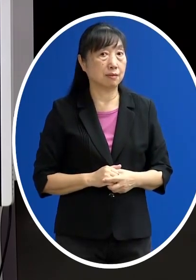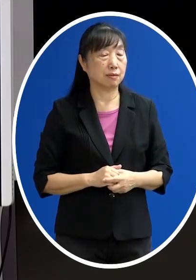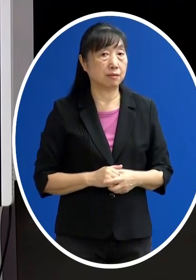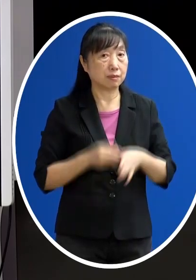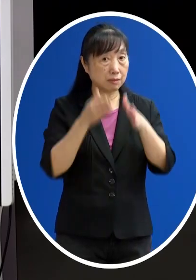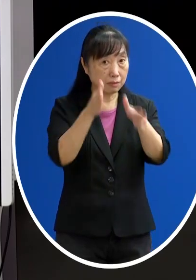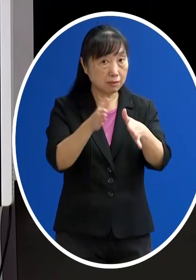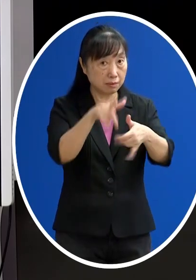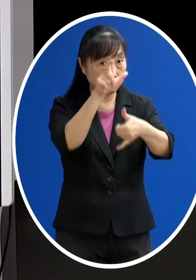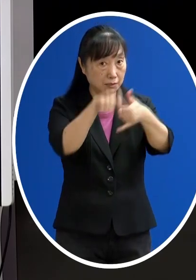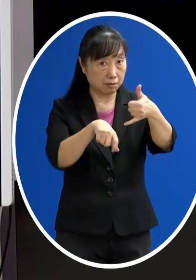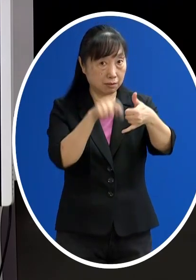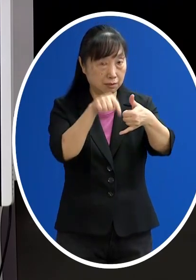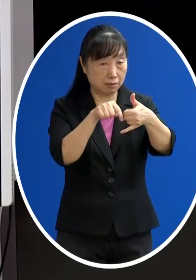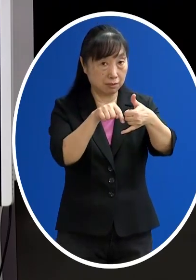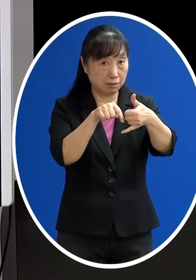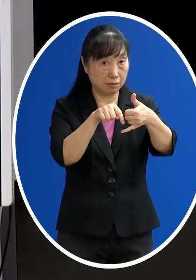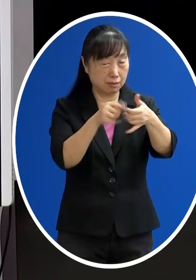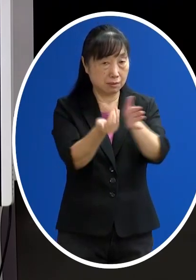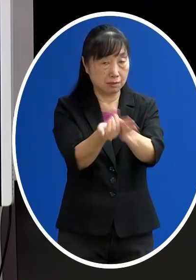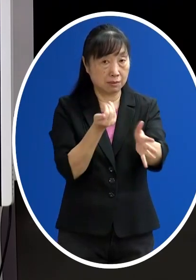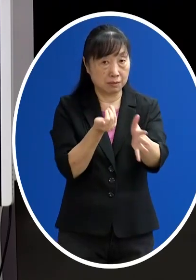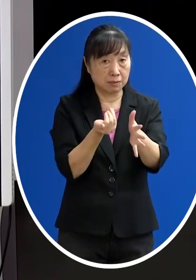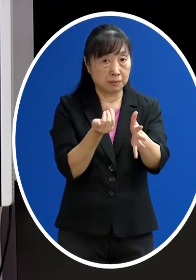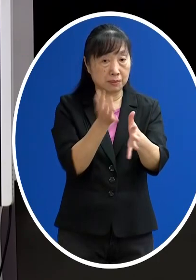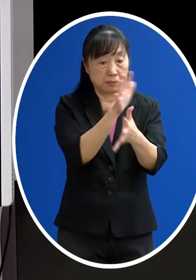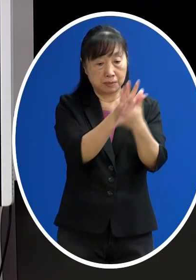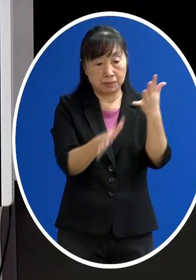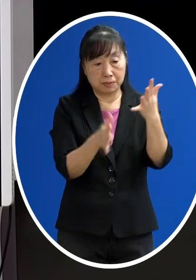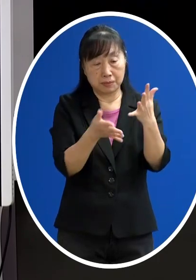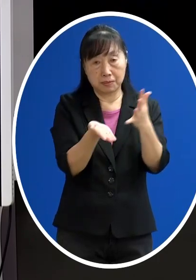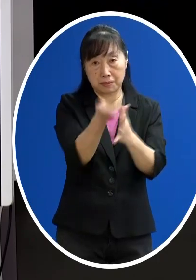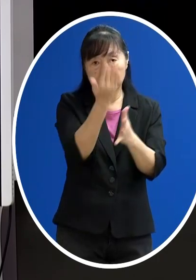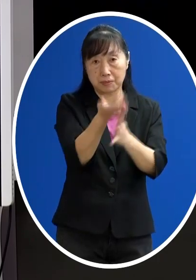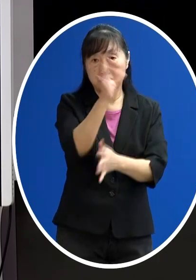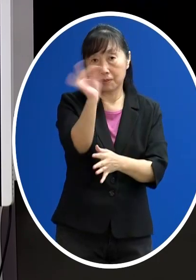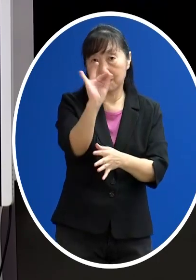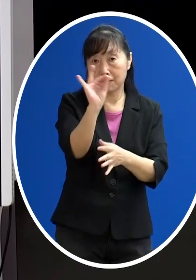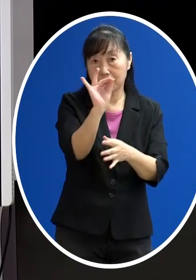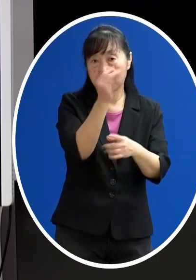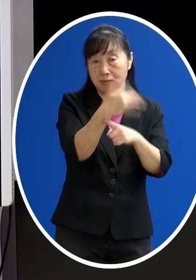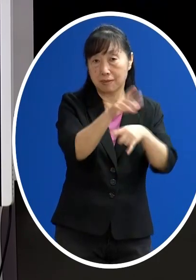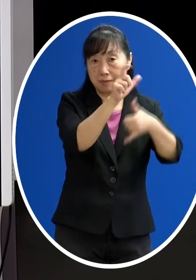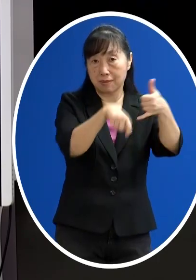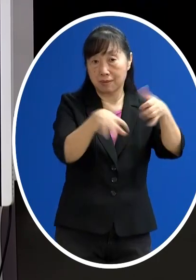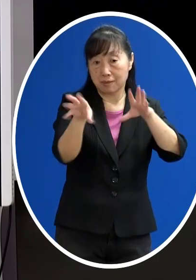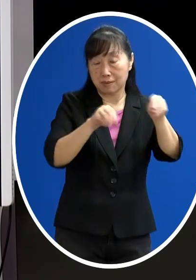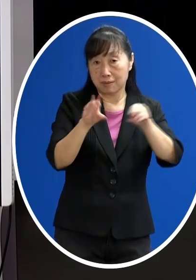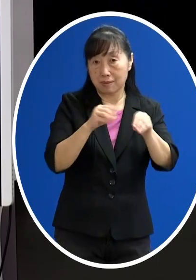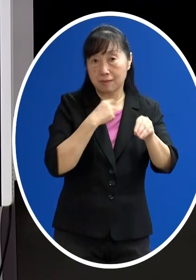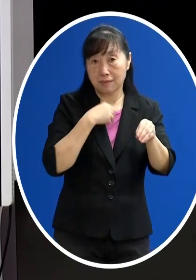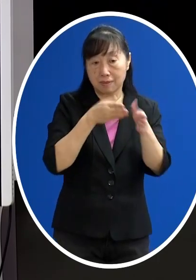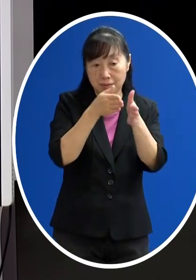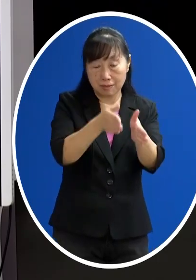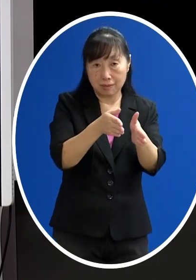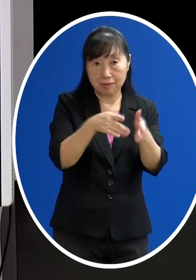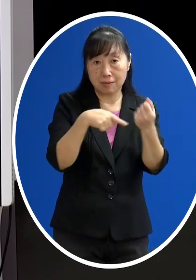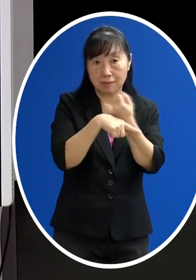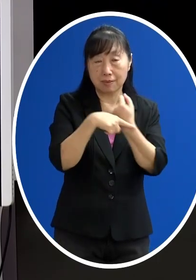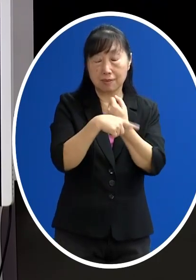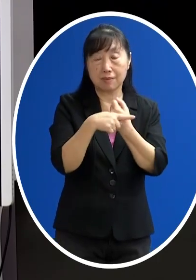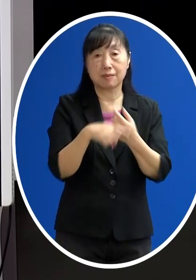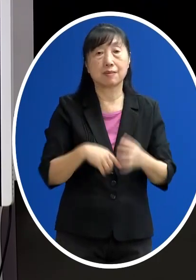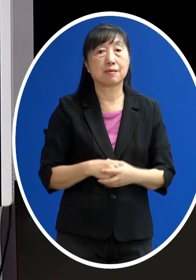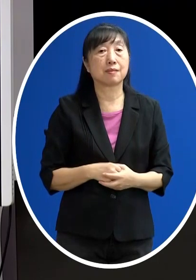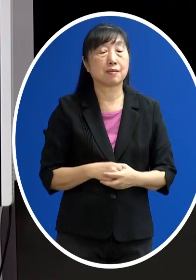好，对这些个案里面，我们对于前面100个死亡个案，那希望把它多一点的资料细部的跟大家做一个报告